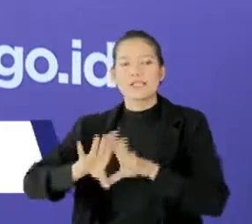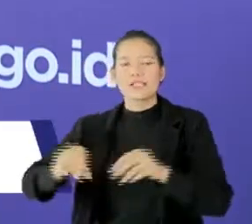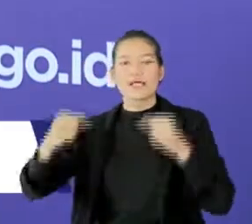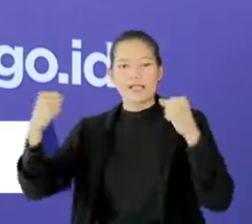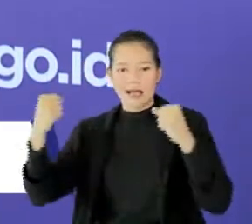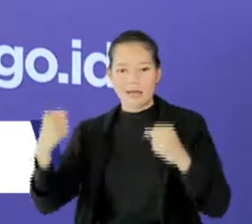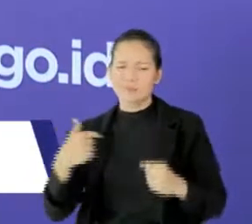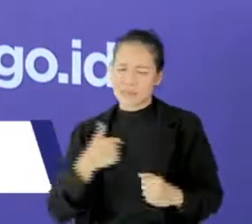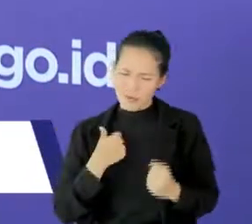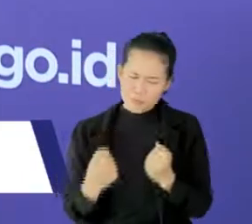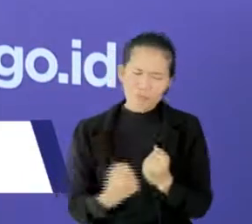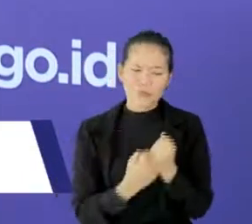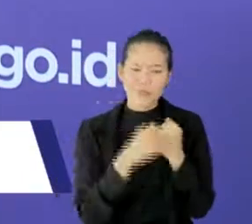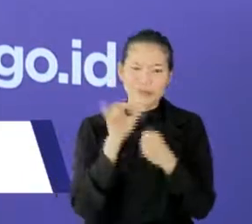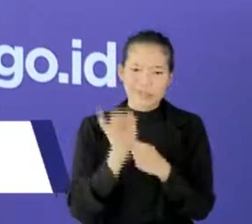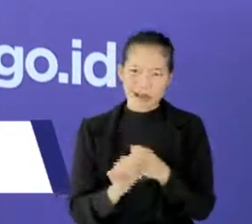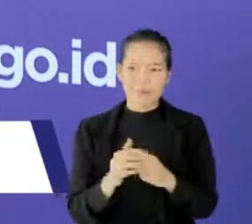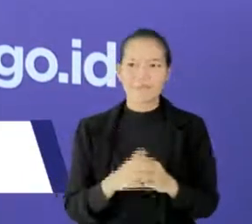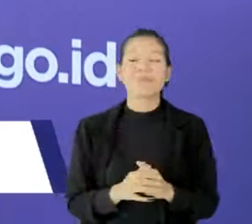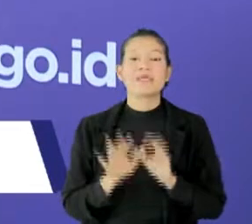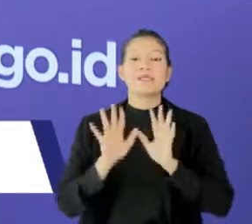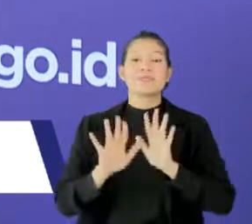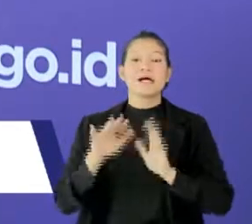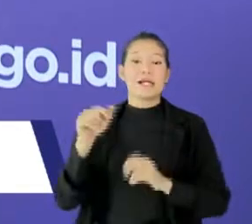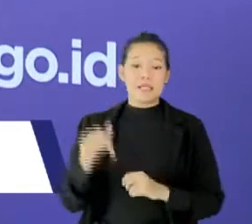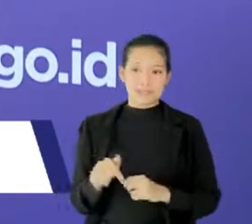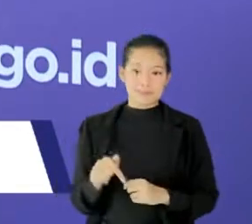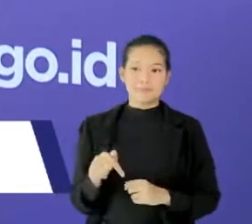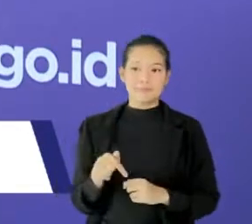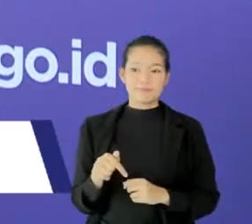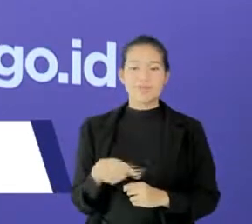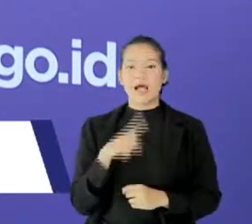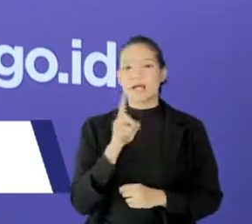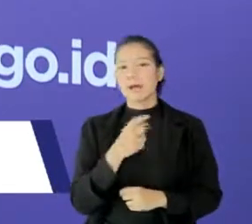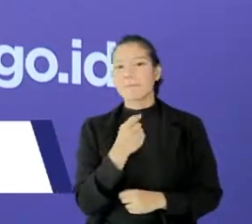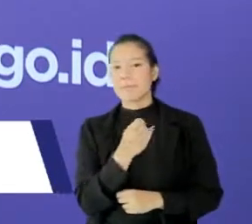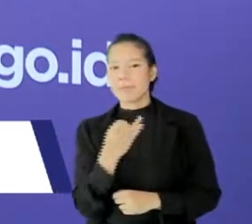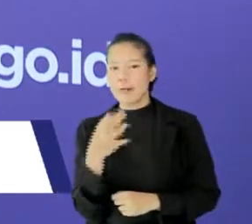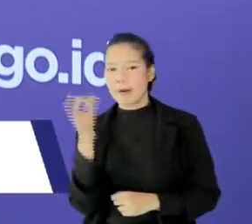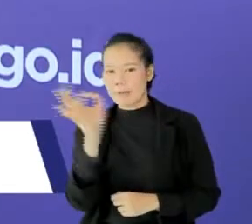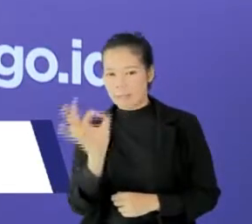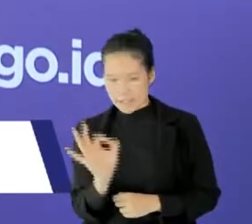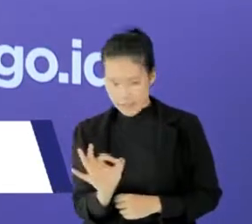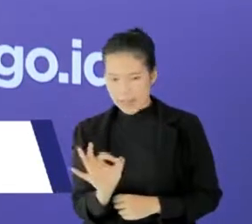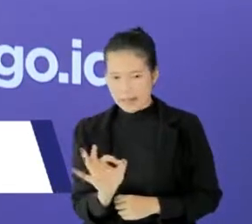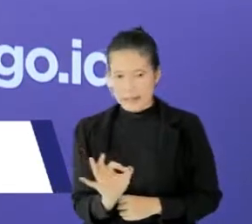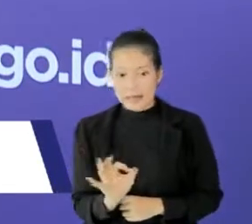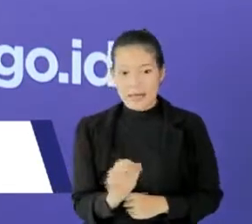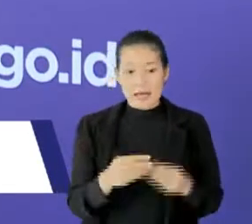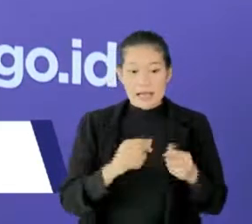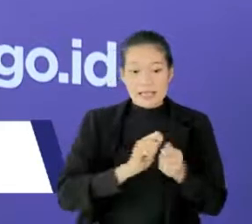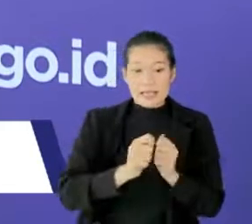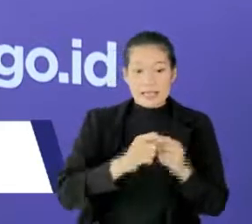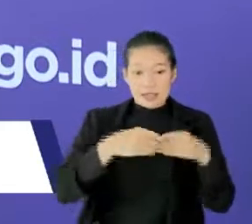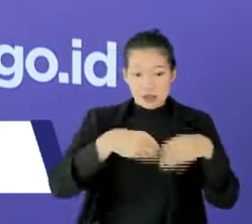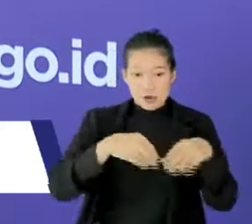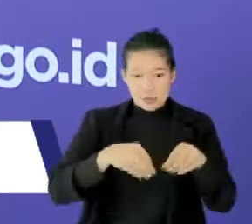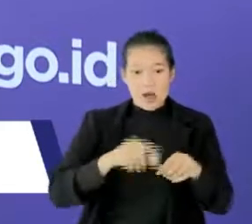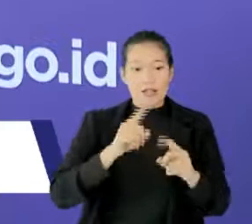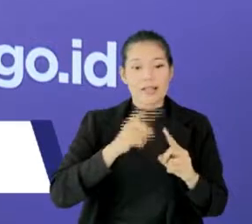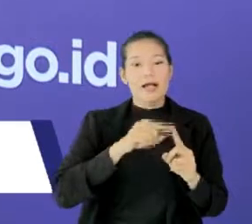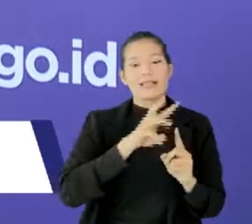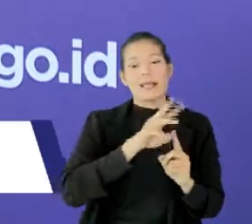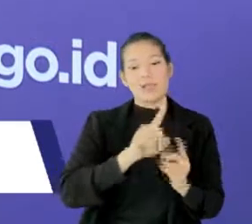mendukung. Sementara ini memang ada untuk ada beberapa persen dari tiga penjualan tiket di 31